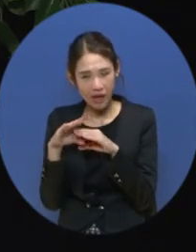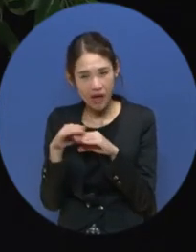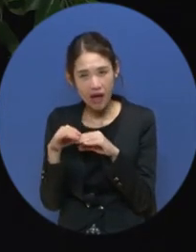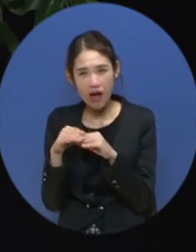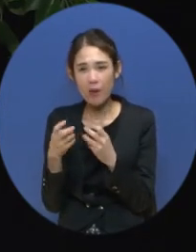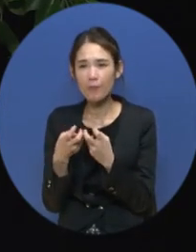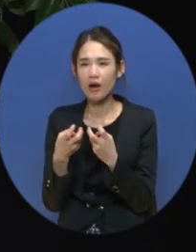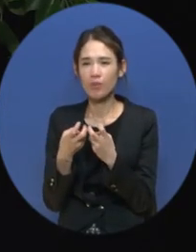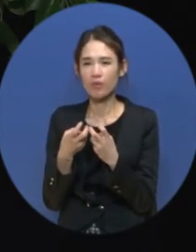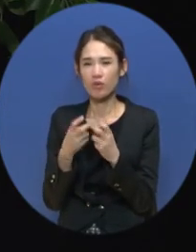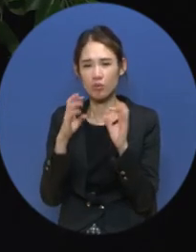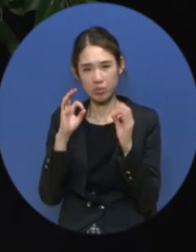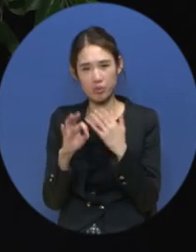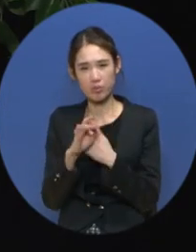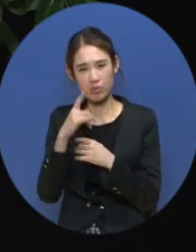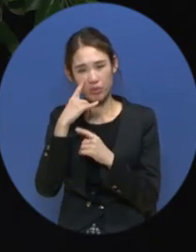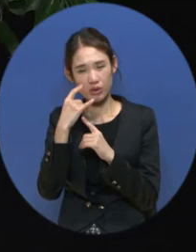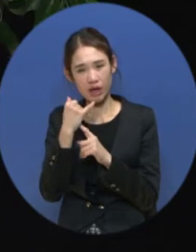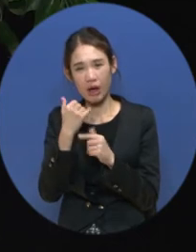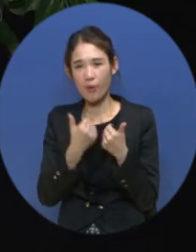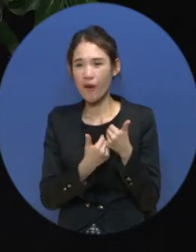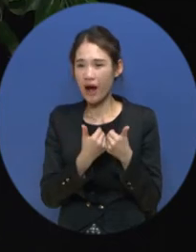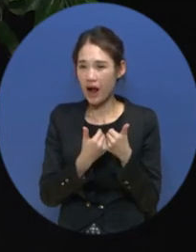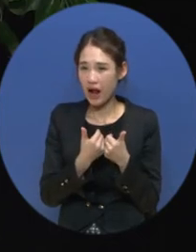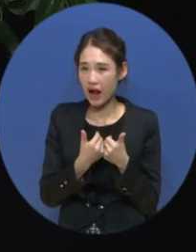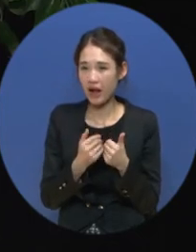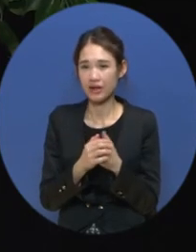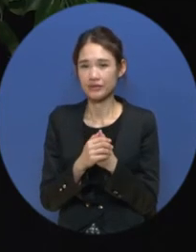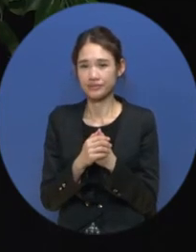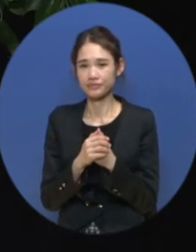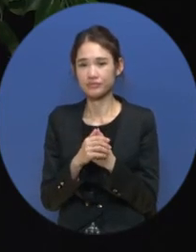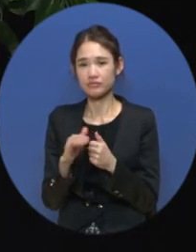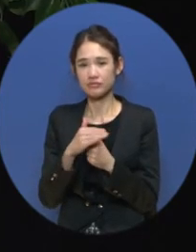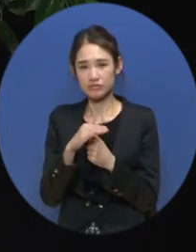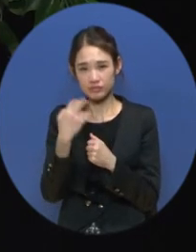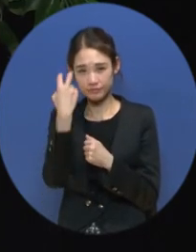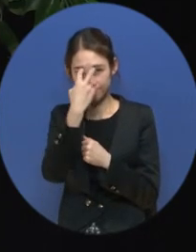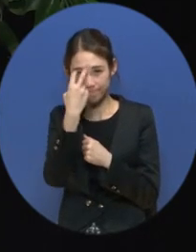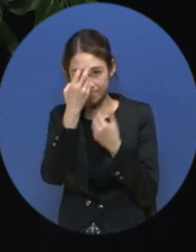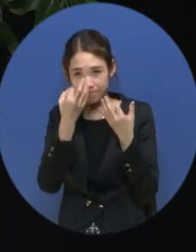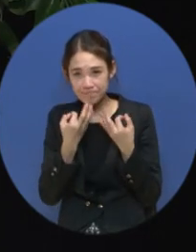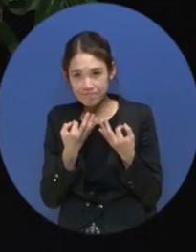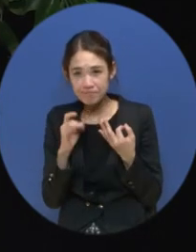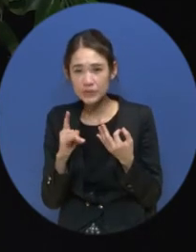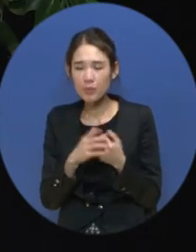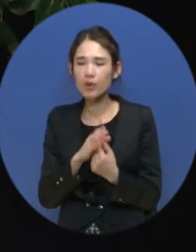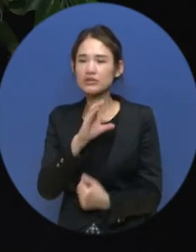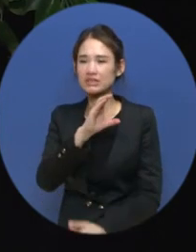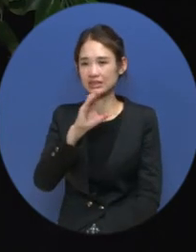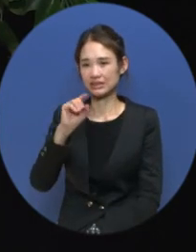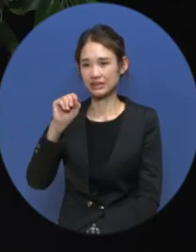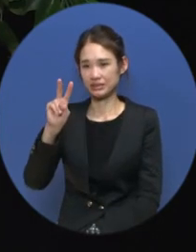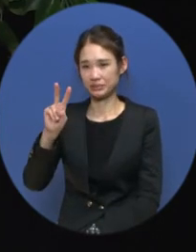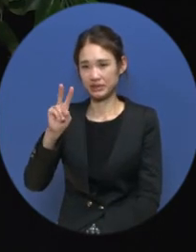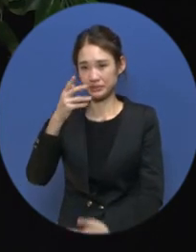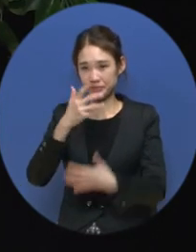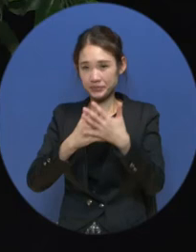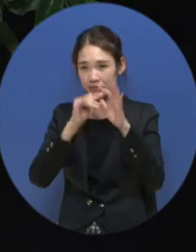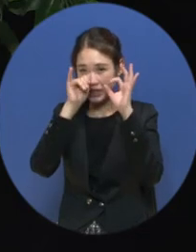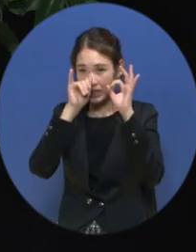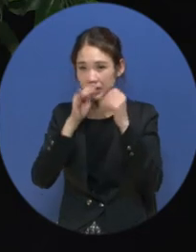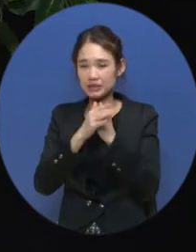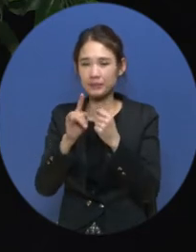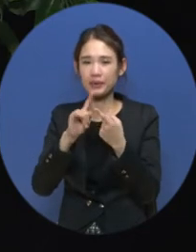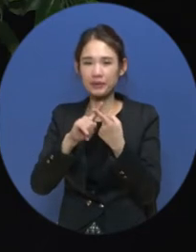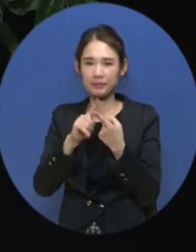과정에서의 부모님들하고 갈등 또 이제 우리를 감시하는 뭐가 있어요? CCTV 있잖아요. 그렇죠.